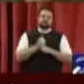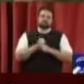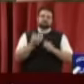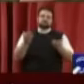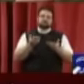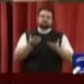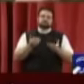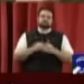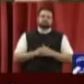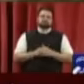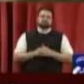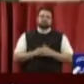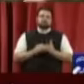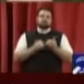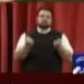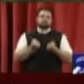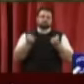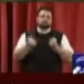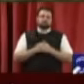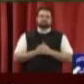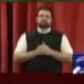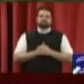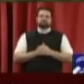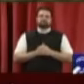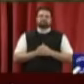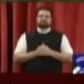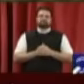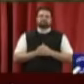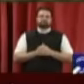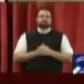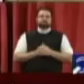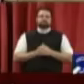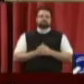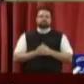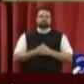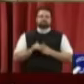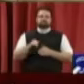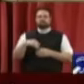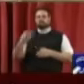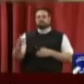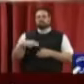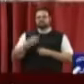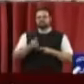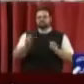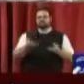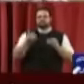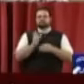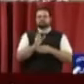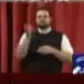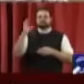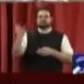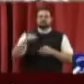lumea așteptea să ne pune cineva din cer. Nu ne pune nimeni. Actiune. totuși unora le merge mai ușor decât altora.